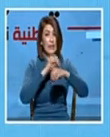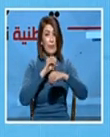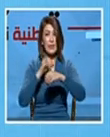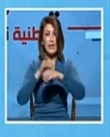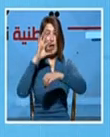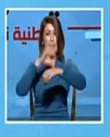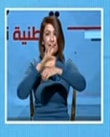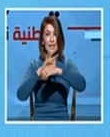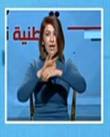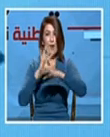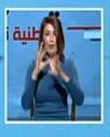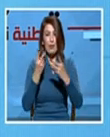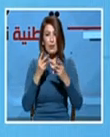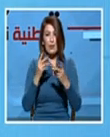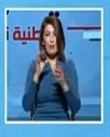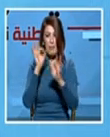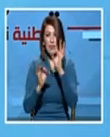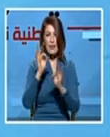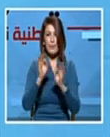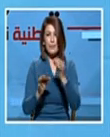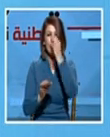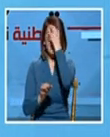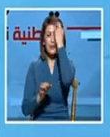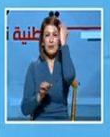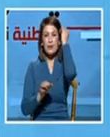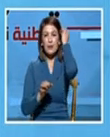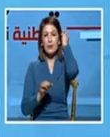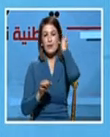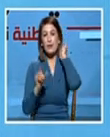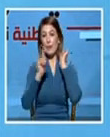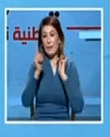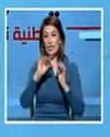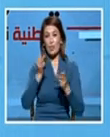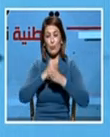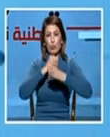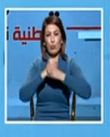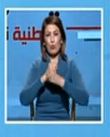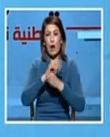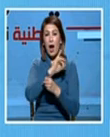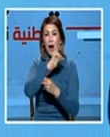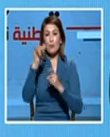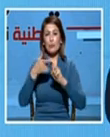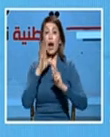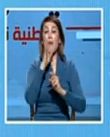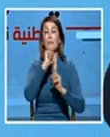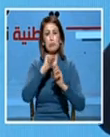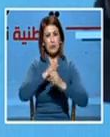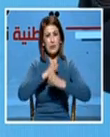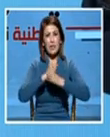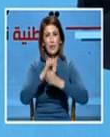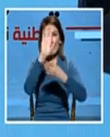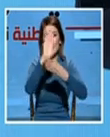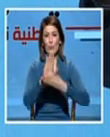يصير اول حاجه قلنا يلزم وسائل الوقايه خاطر ما تنجمش تخدم بدون وسائل الوقايه وقتها مازلنا في البدايه